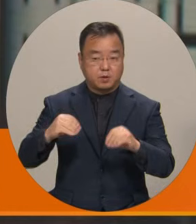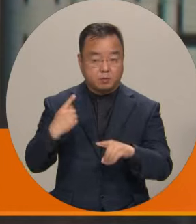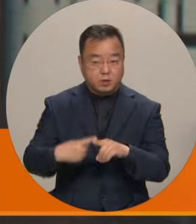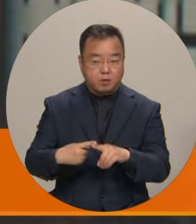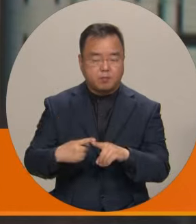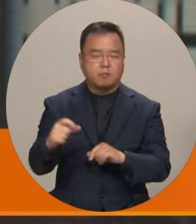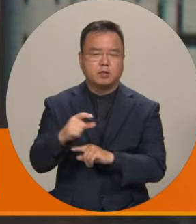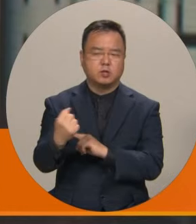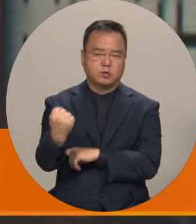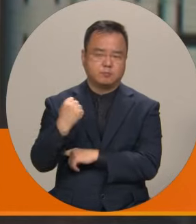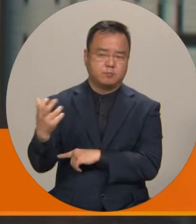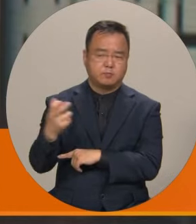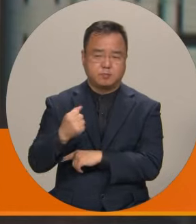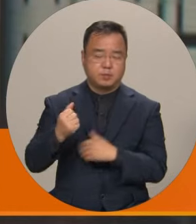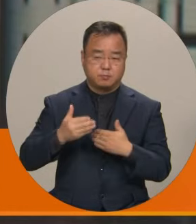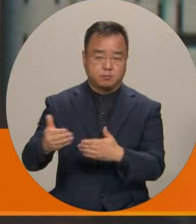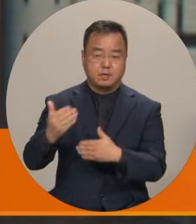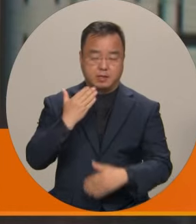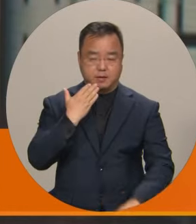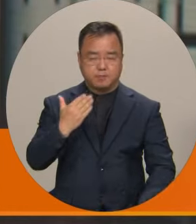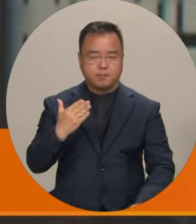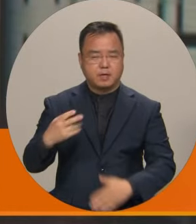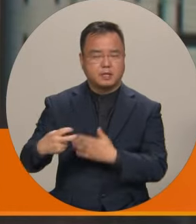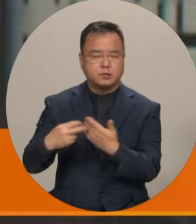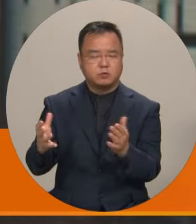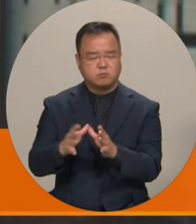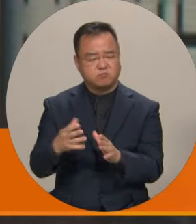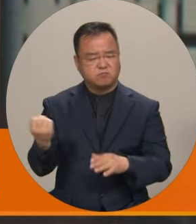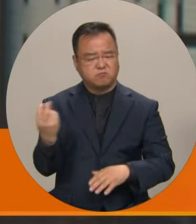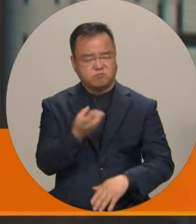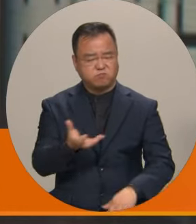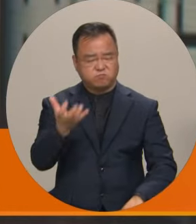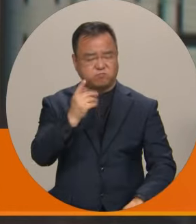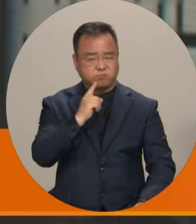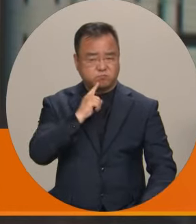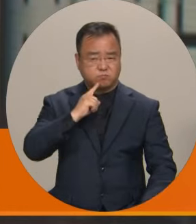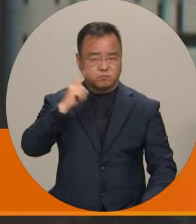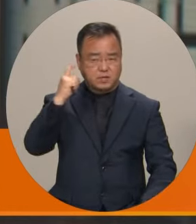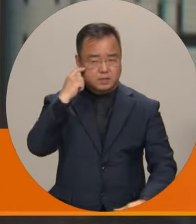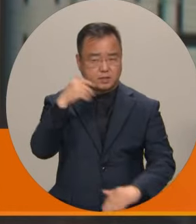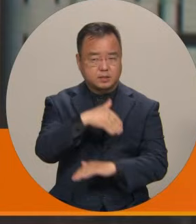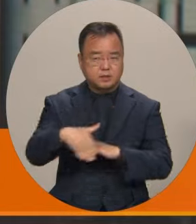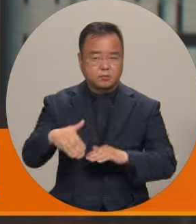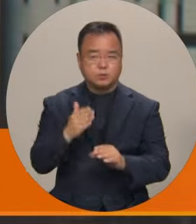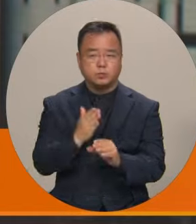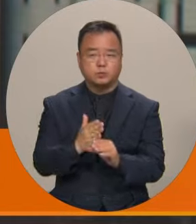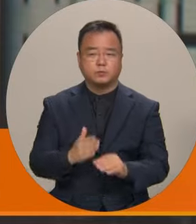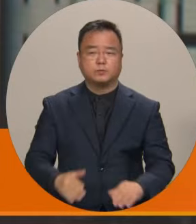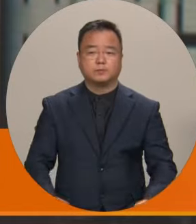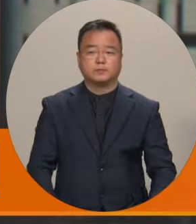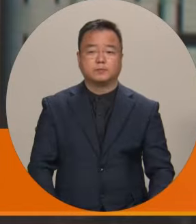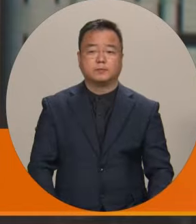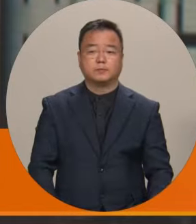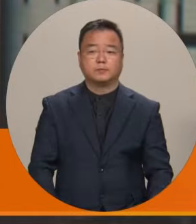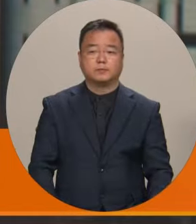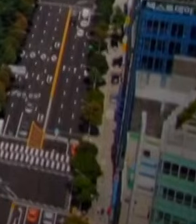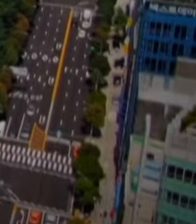의료계는 즉시 반발하면서 항고의 뜻을 다시 한번 밝혔는데요 먼저 영상부터 보고 오겠습니다